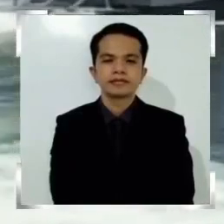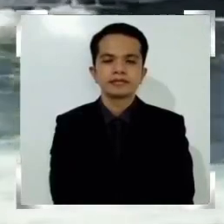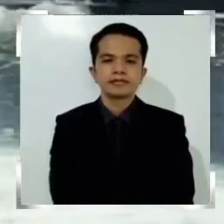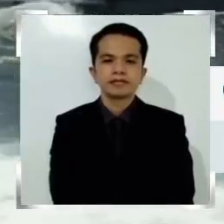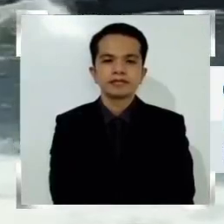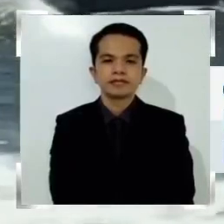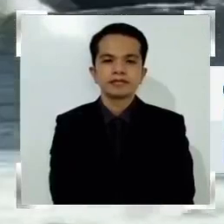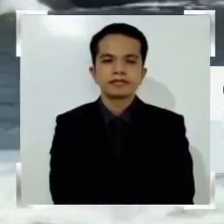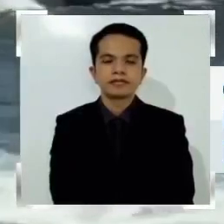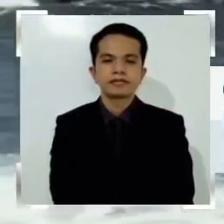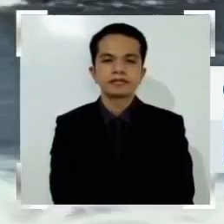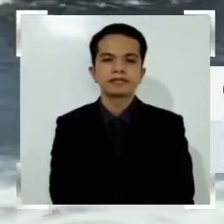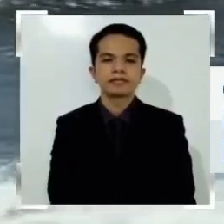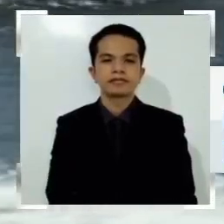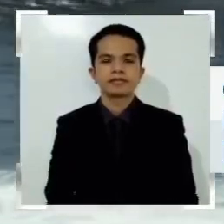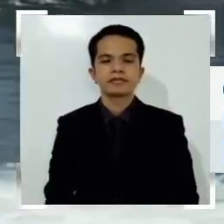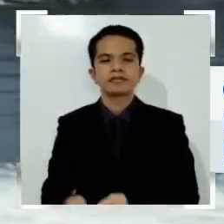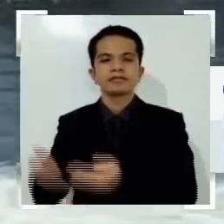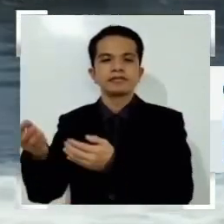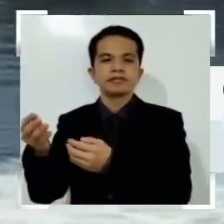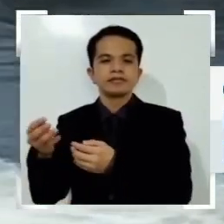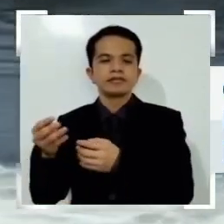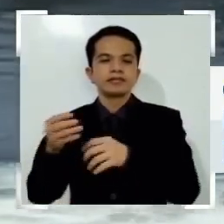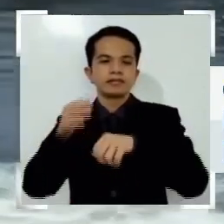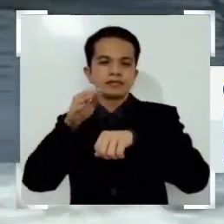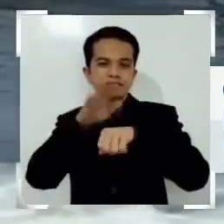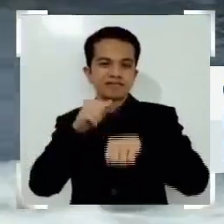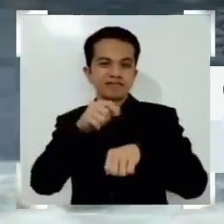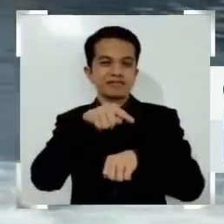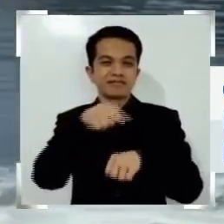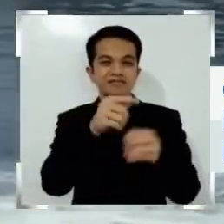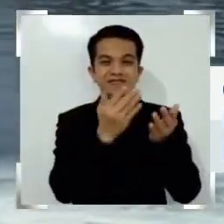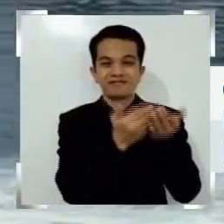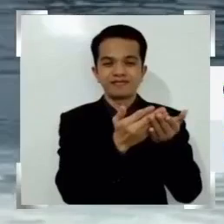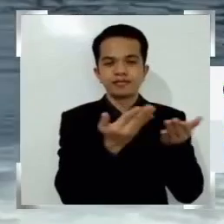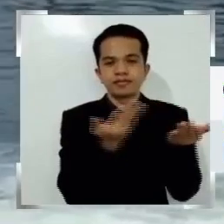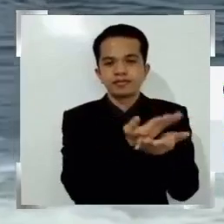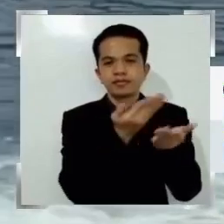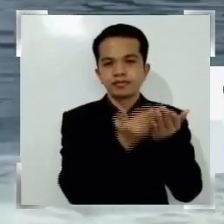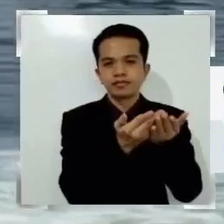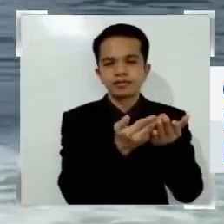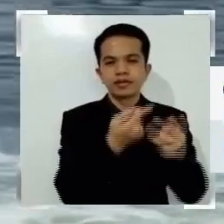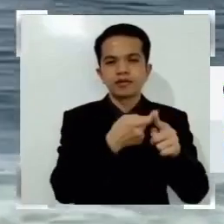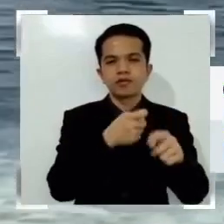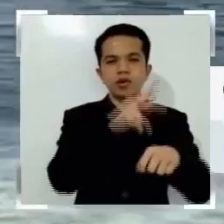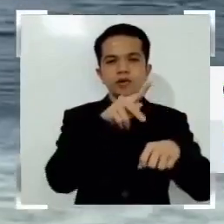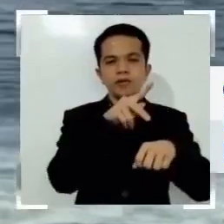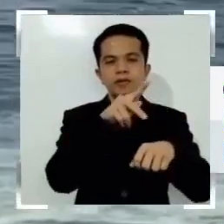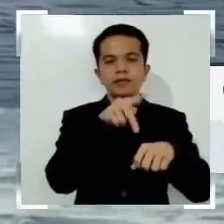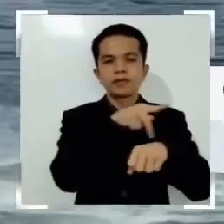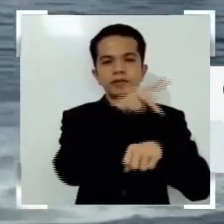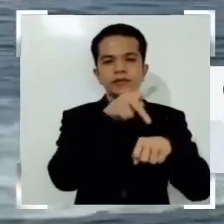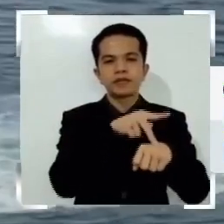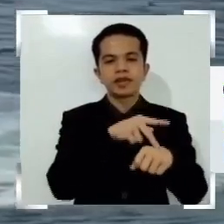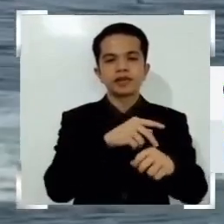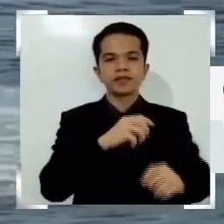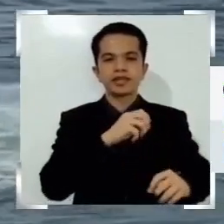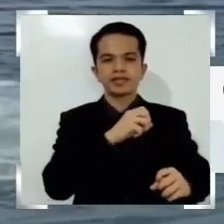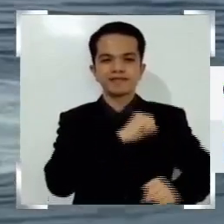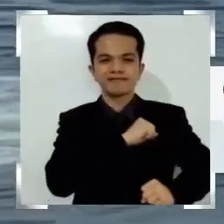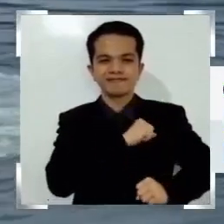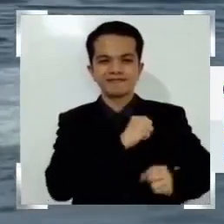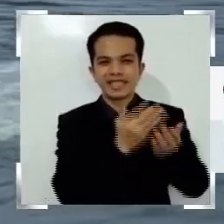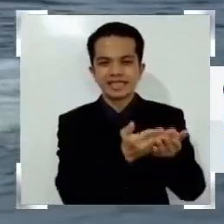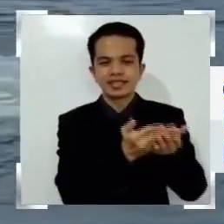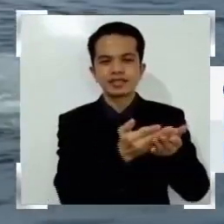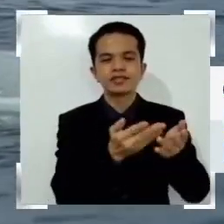Dineploy ang BRP Lolinato Toong ang pinakabagong barko ng Philippine Navy nang mag-alarma ang Coast Guard District Palawan noong February